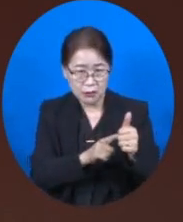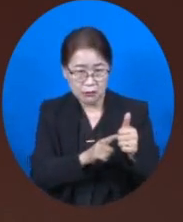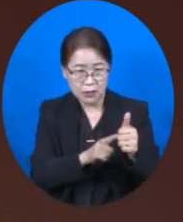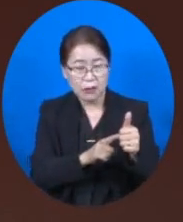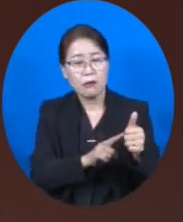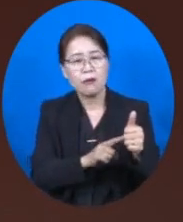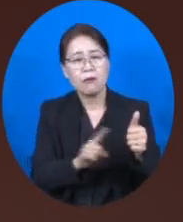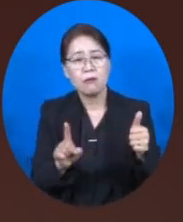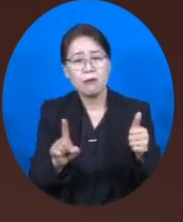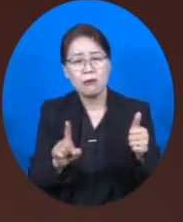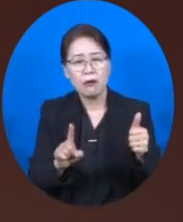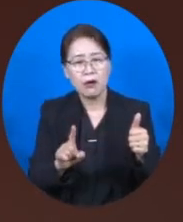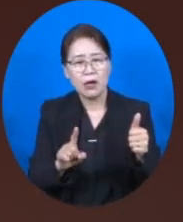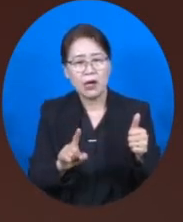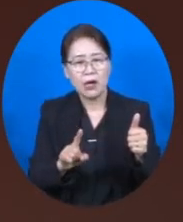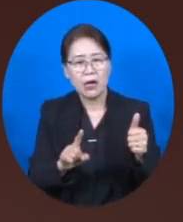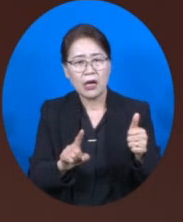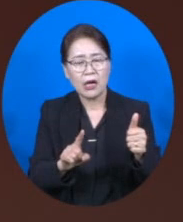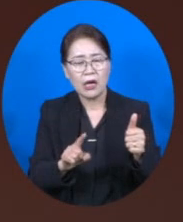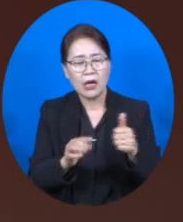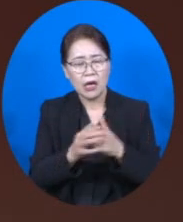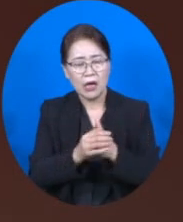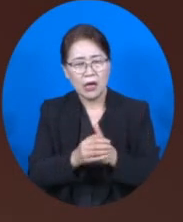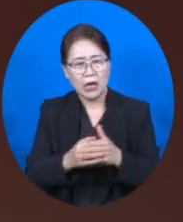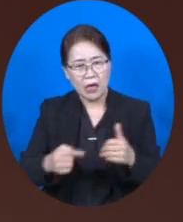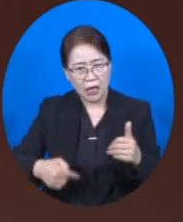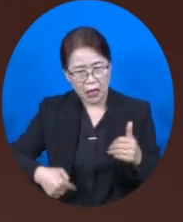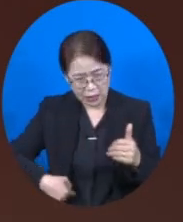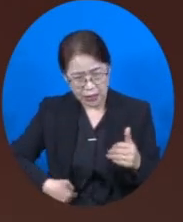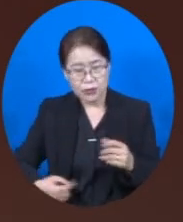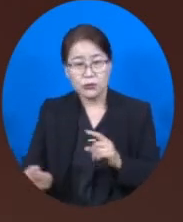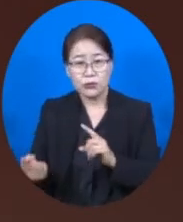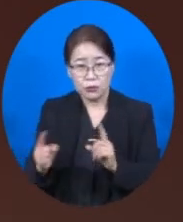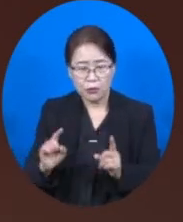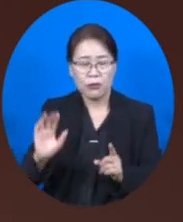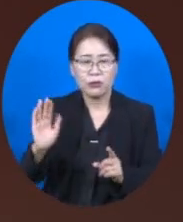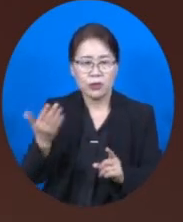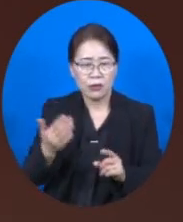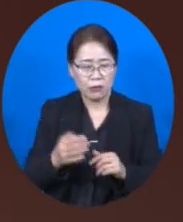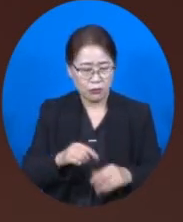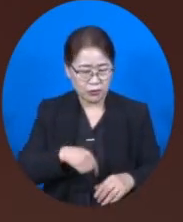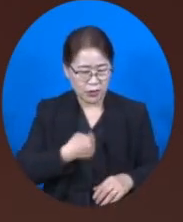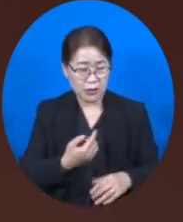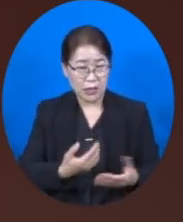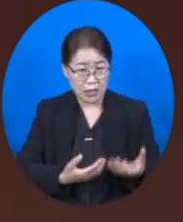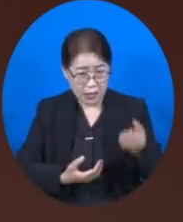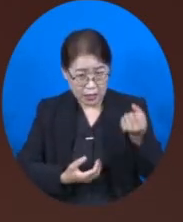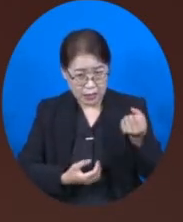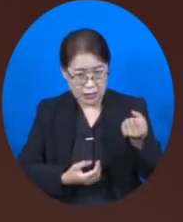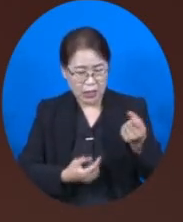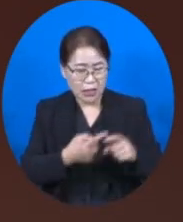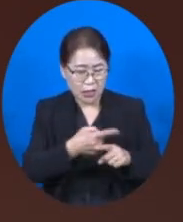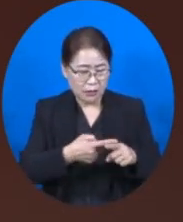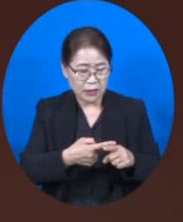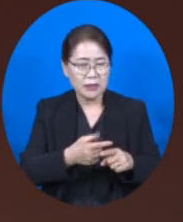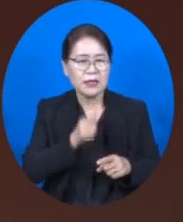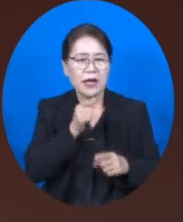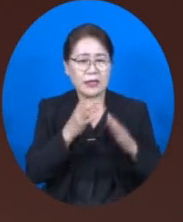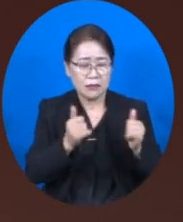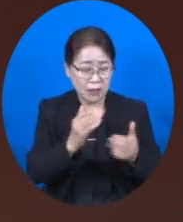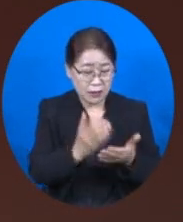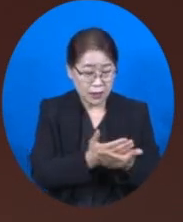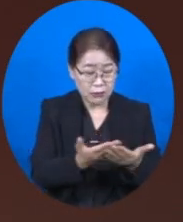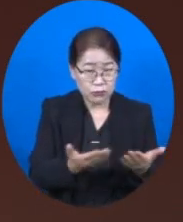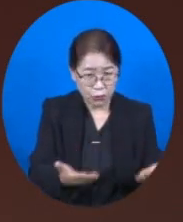됐습니까 잃어버린 양심도 되찾을 수가 있었습니다 자신의 소유를 절반을 가난한 사람들에게